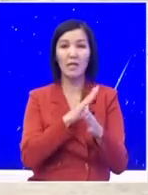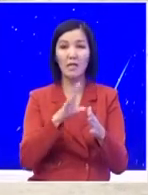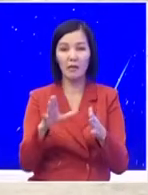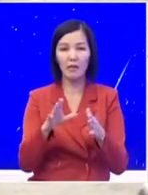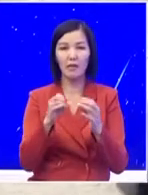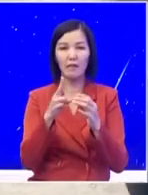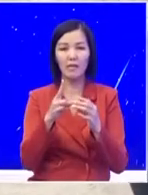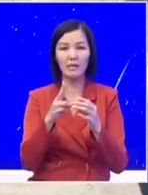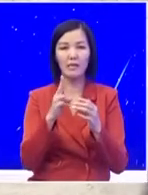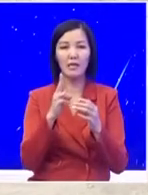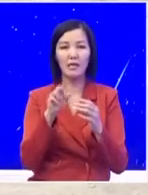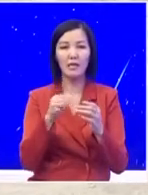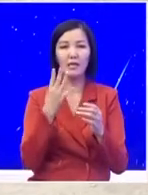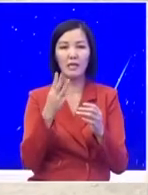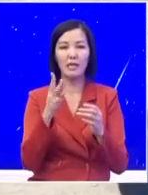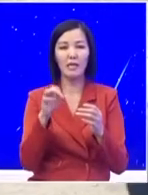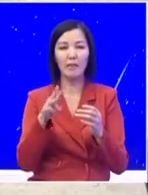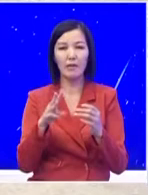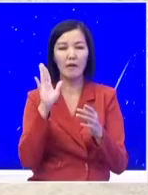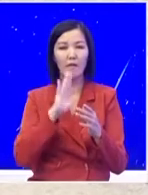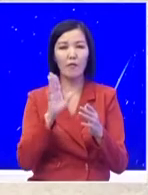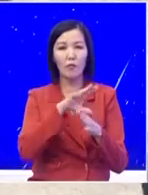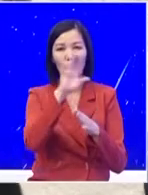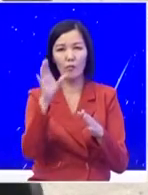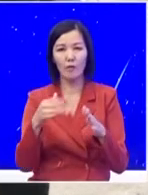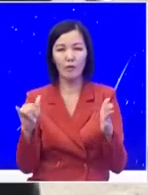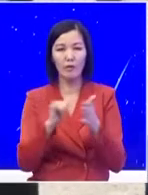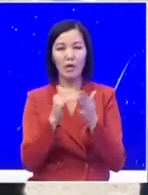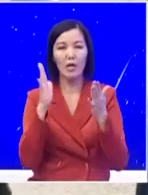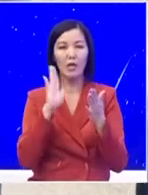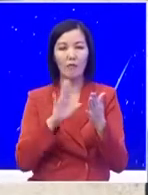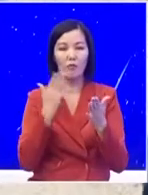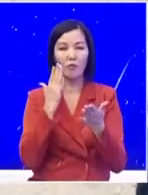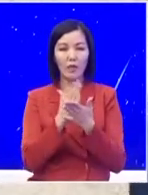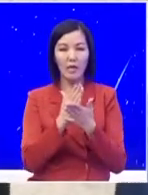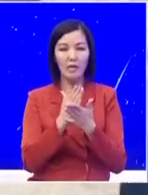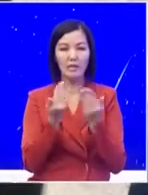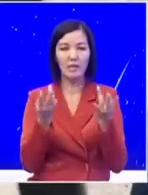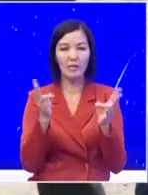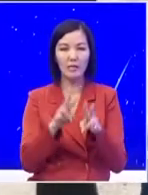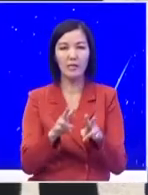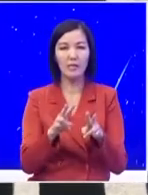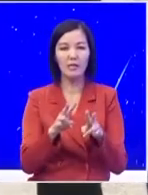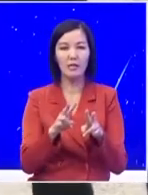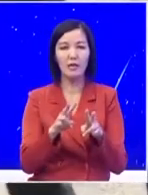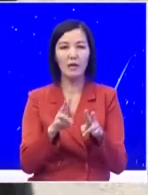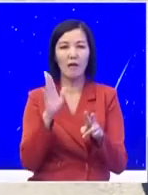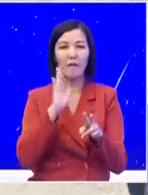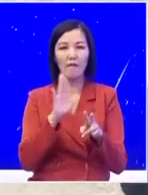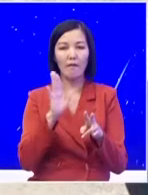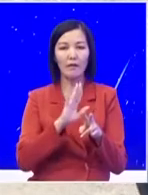12,3 километра водопроводную сеть провели, воду дали. Сейчас вот остается только благоустройство самого